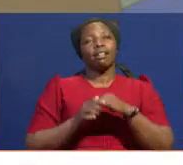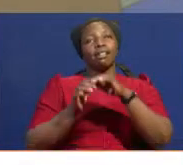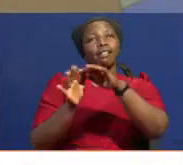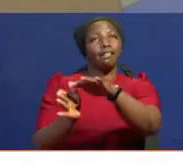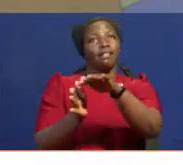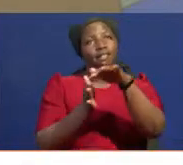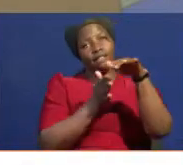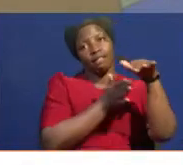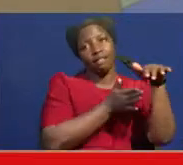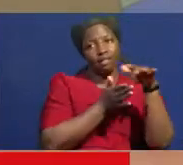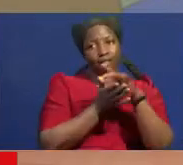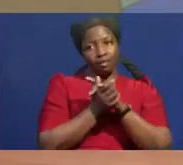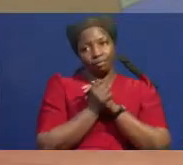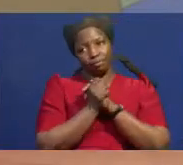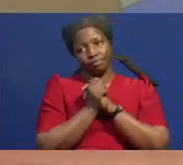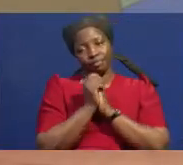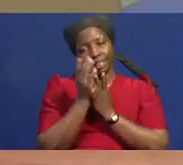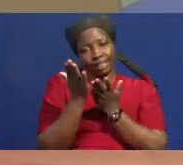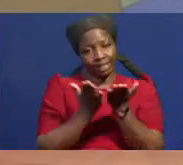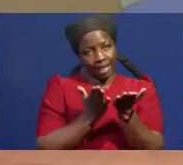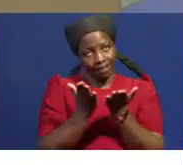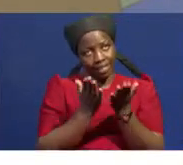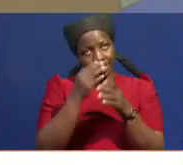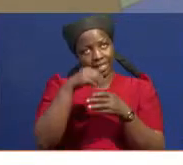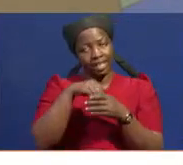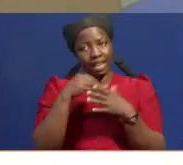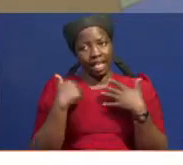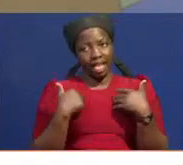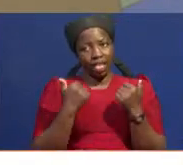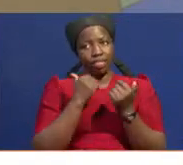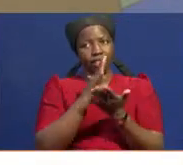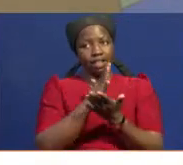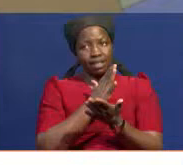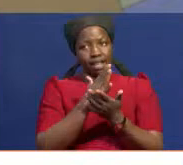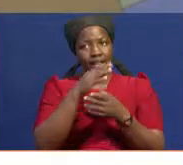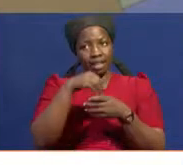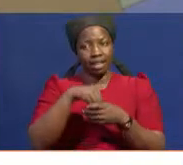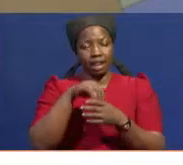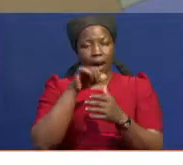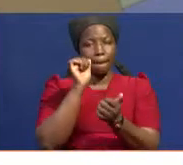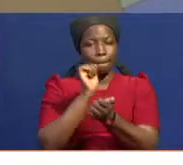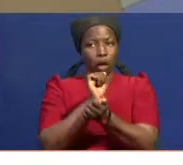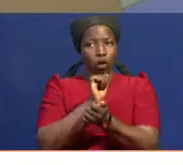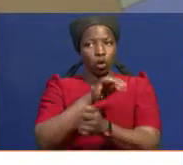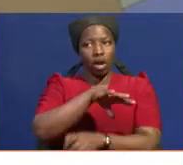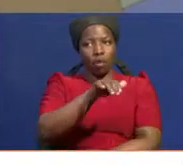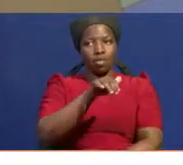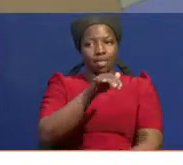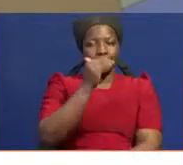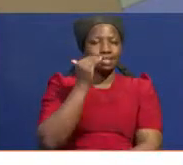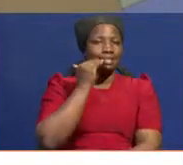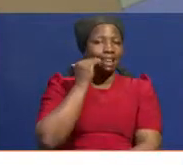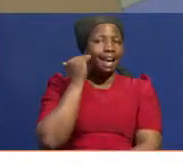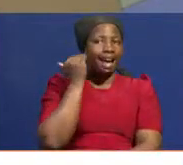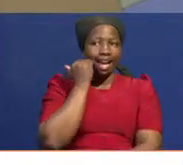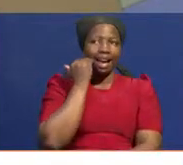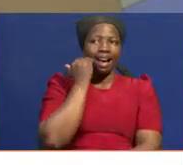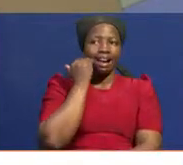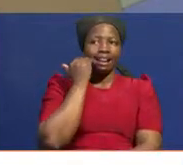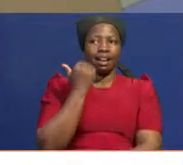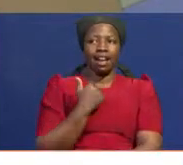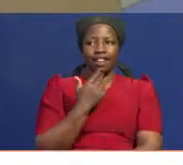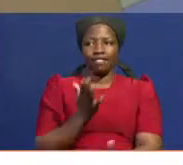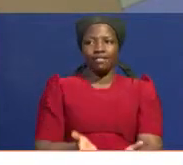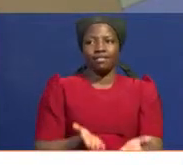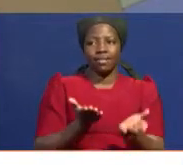Tukisonga mbele, huduma katika vituo vya afya kwenye kaunti ndogo ya Bondo, kaunti ya Siaya, zimeimarika kufuatia uzinduzi